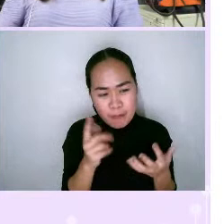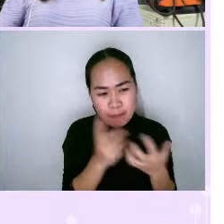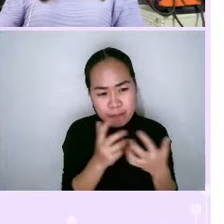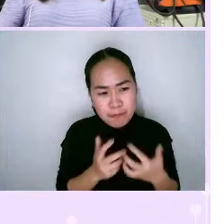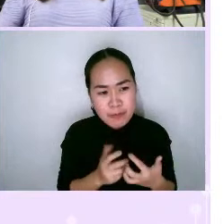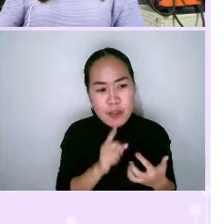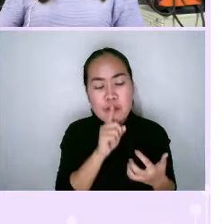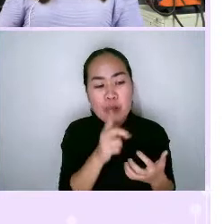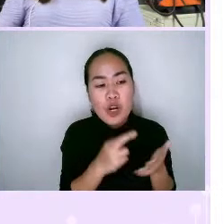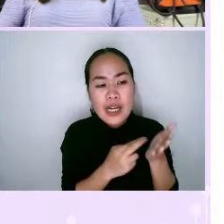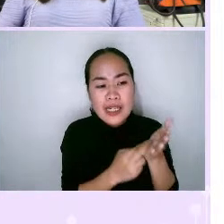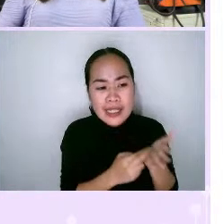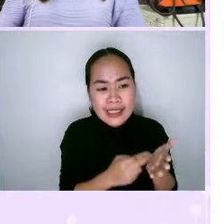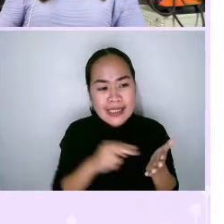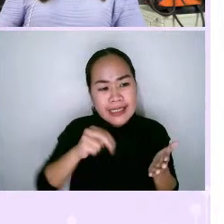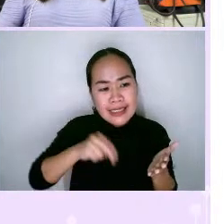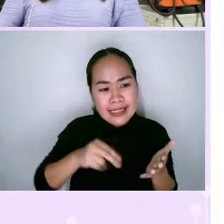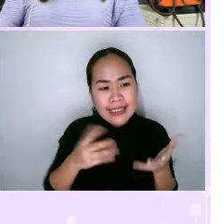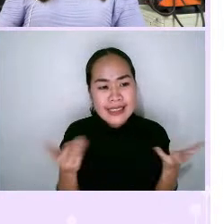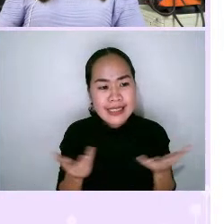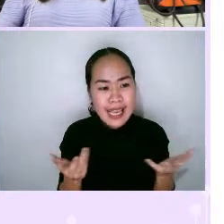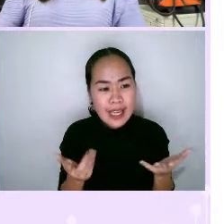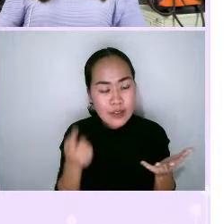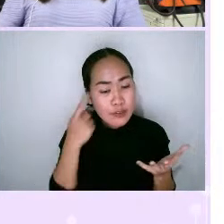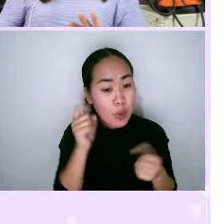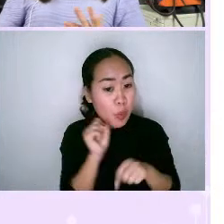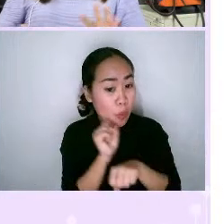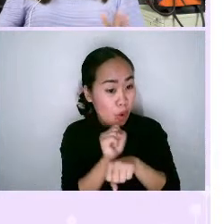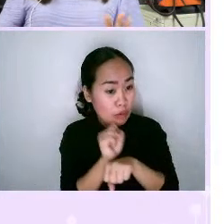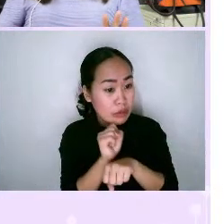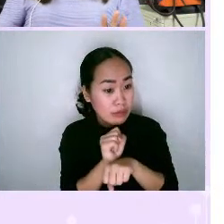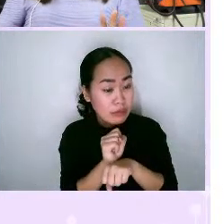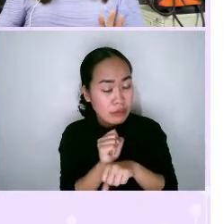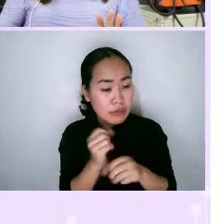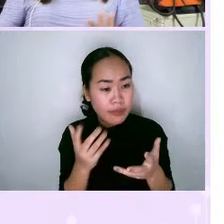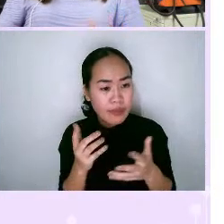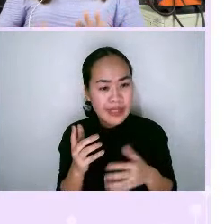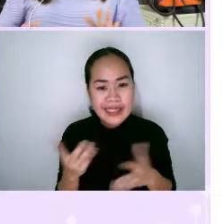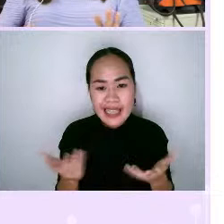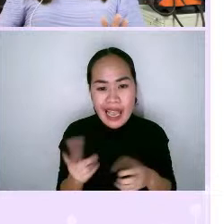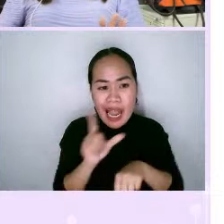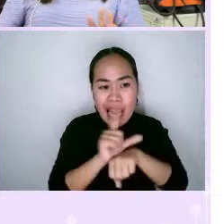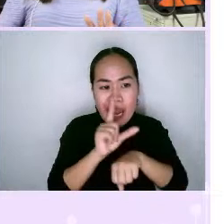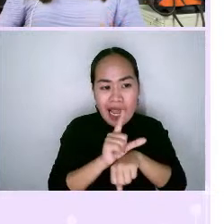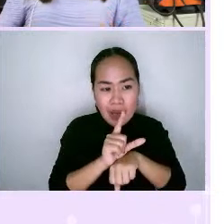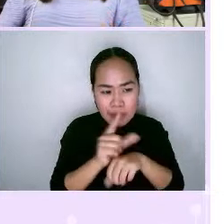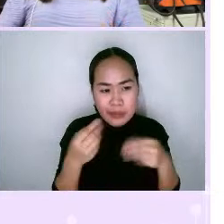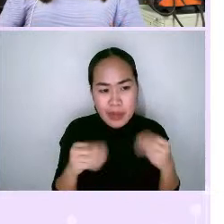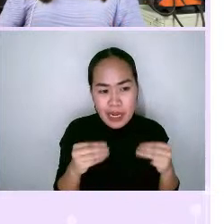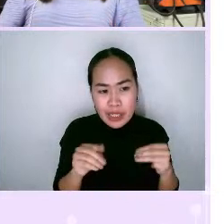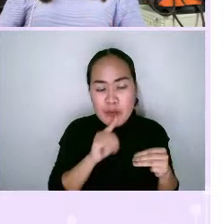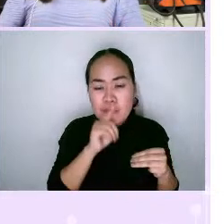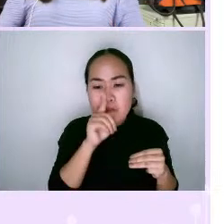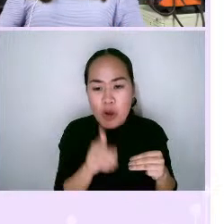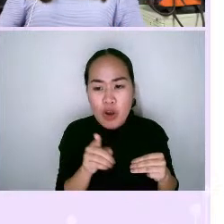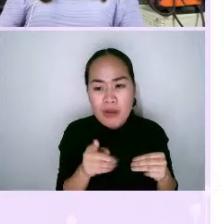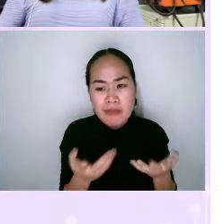ating trabaho and even the labor market or the work landscape